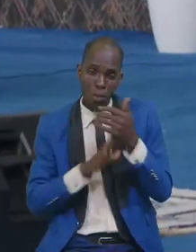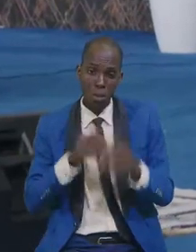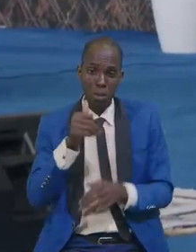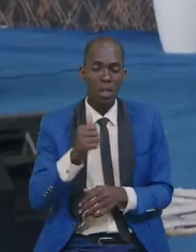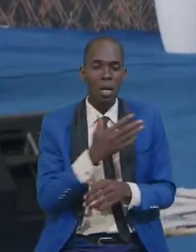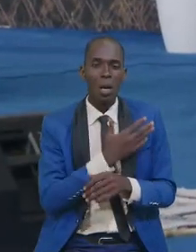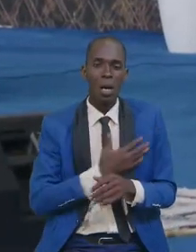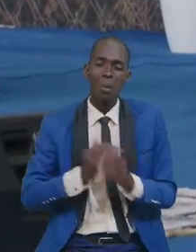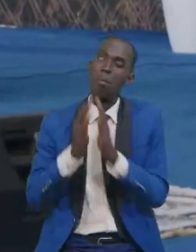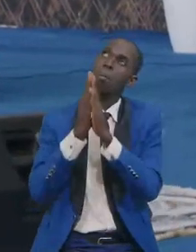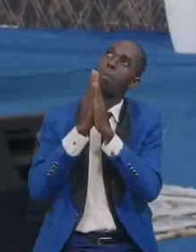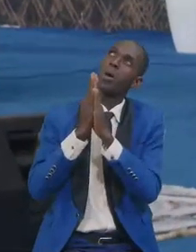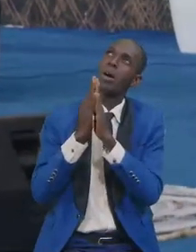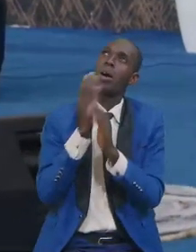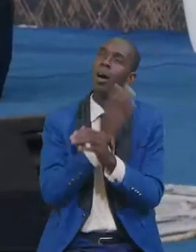ma face.